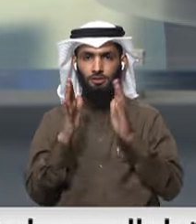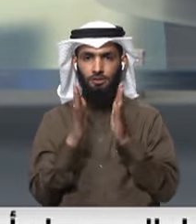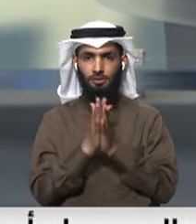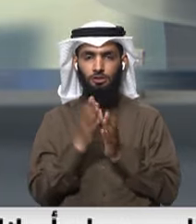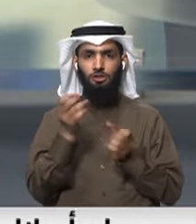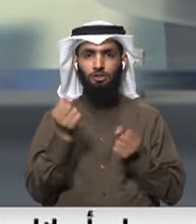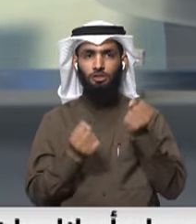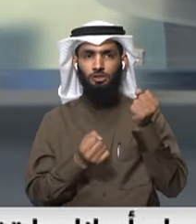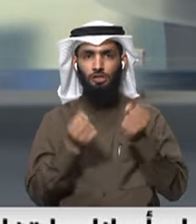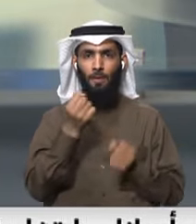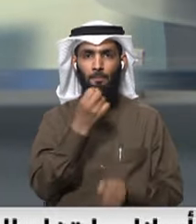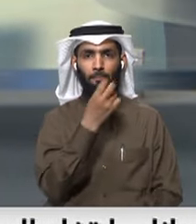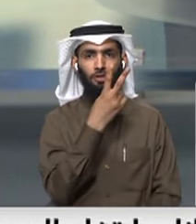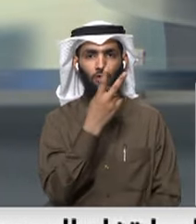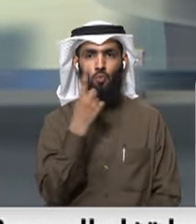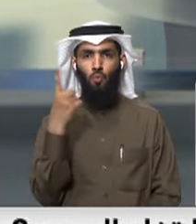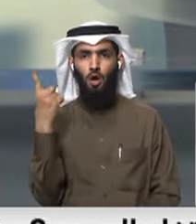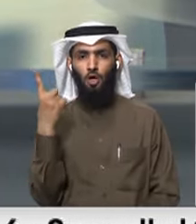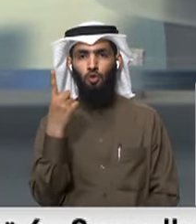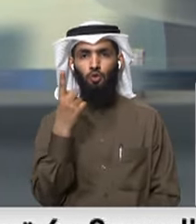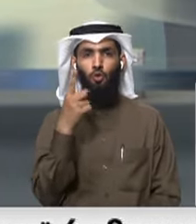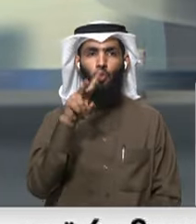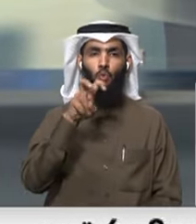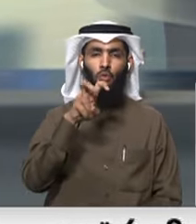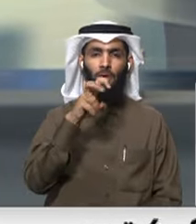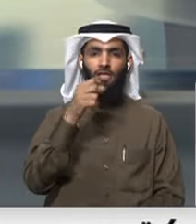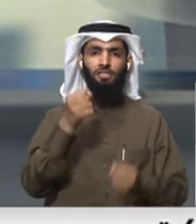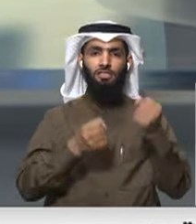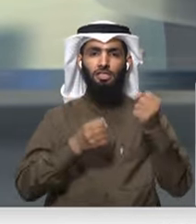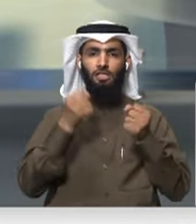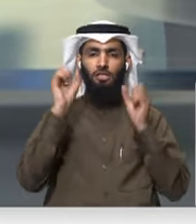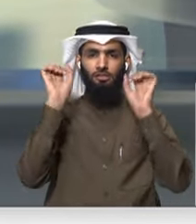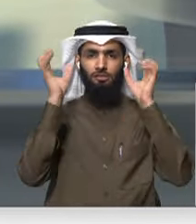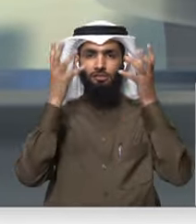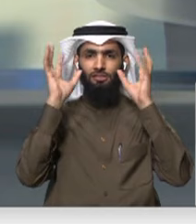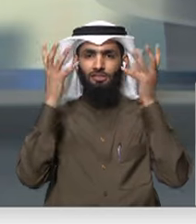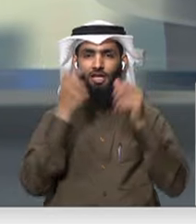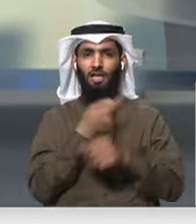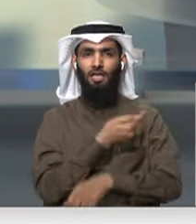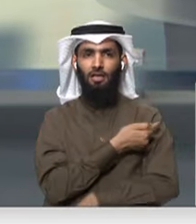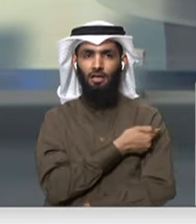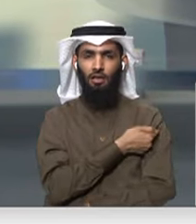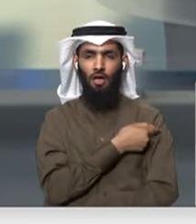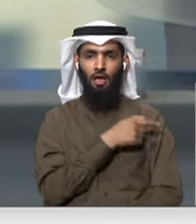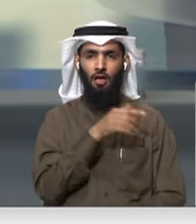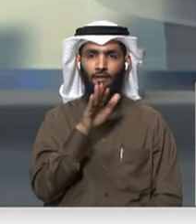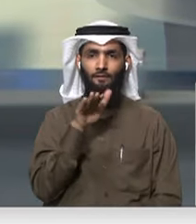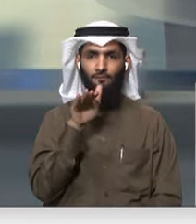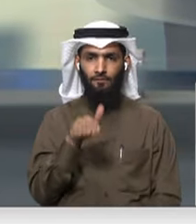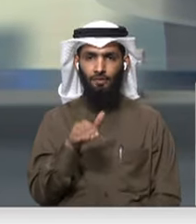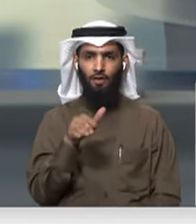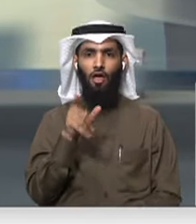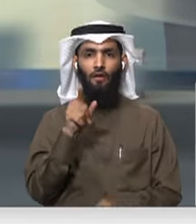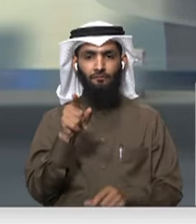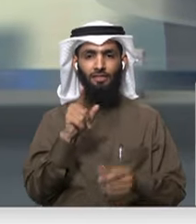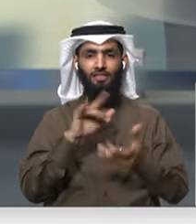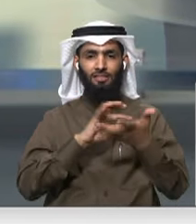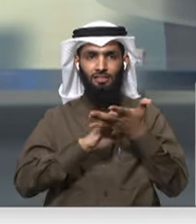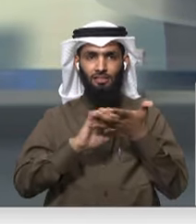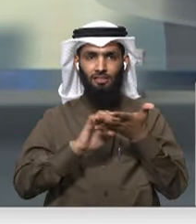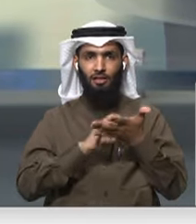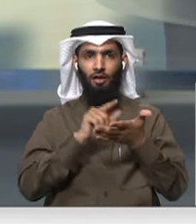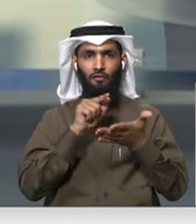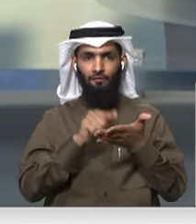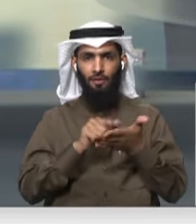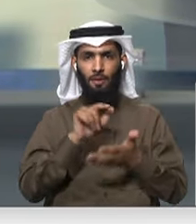السيارات 281 سياره الاسطول الجديد مزود باحدث التطبيقات الرقميه الذكيه كنظام